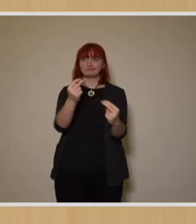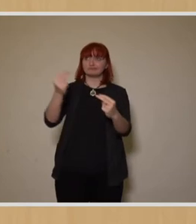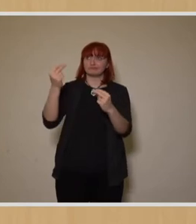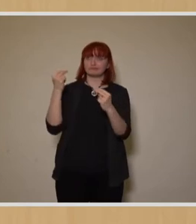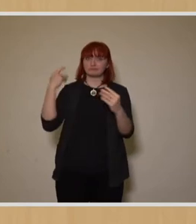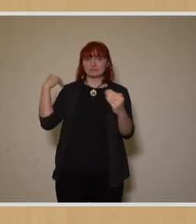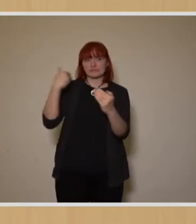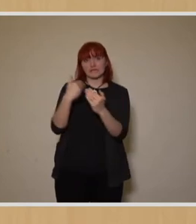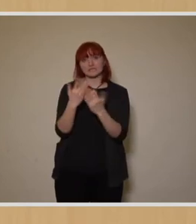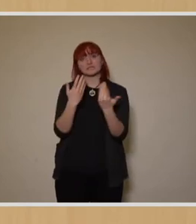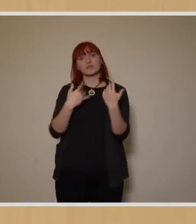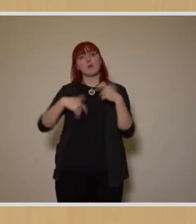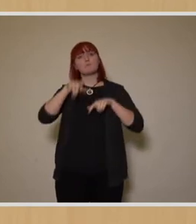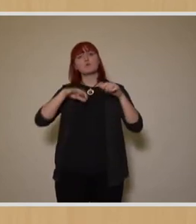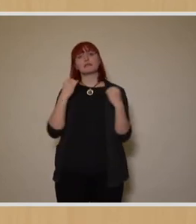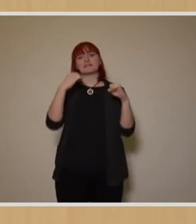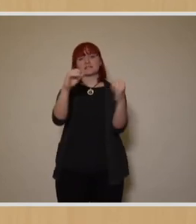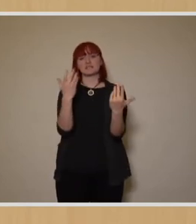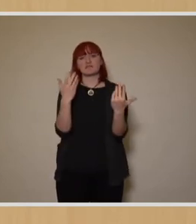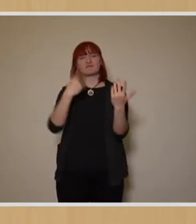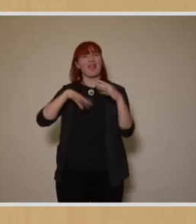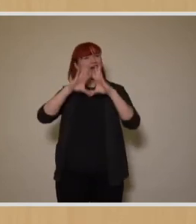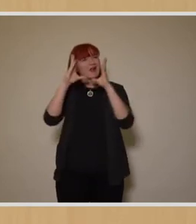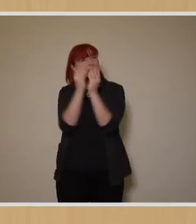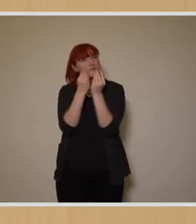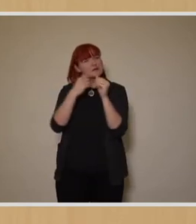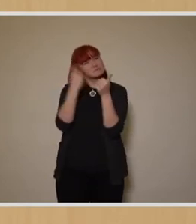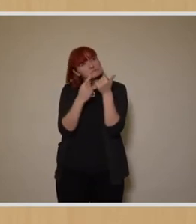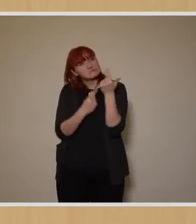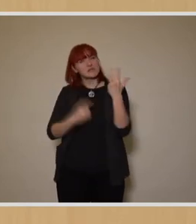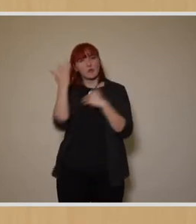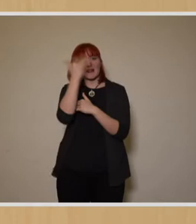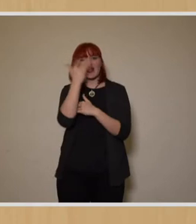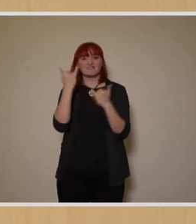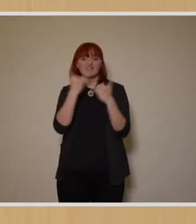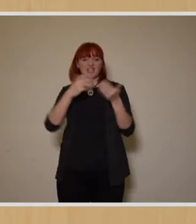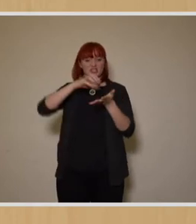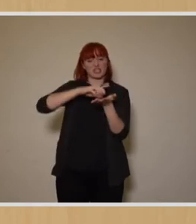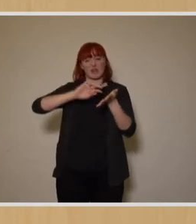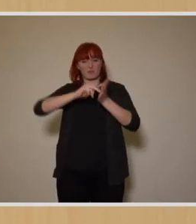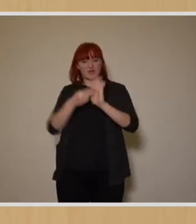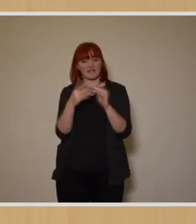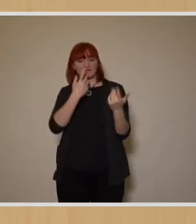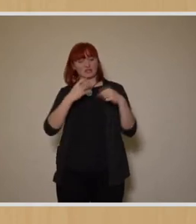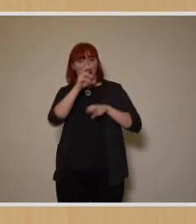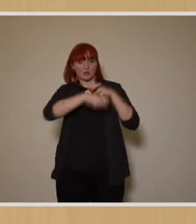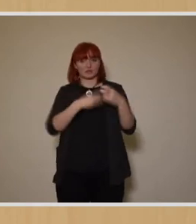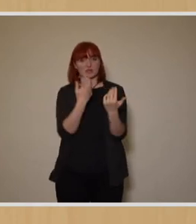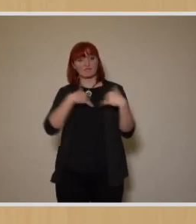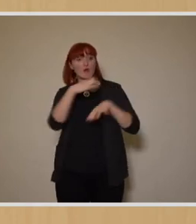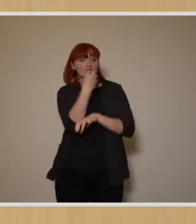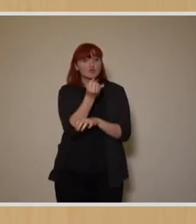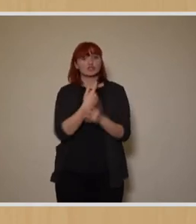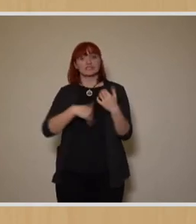die Bürgerinitiative jede erdenkliche Möglichkeit, die die städtische Politik bietet, Wünsche und Anregungen